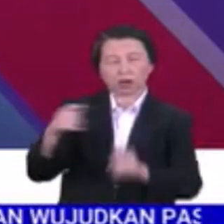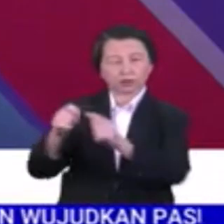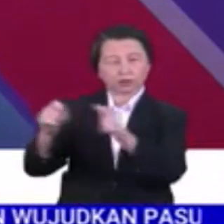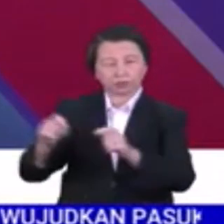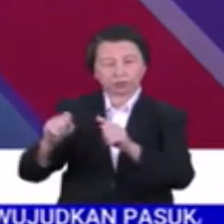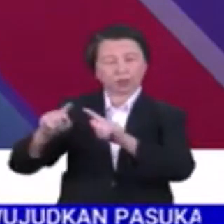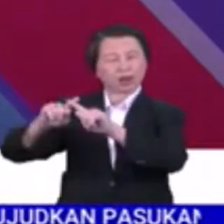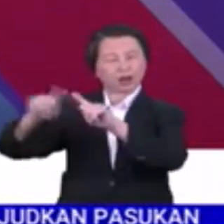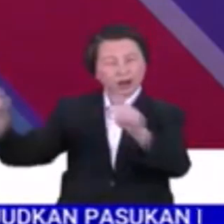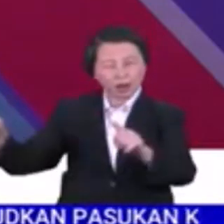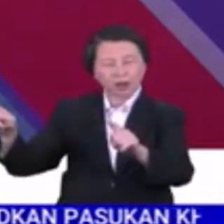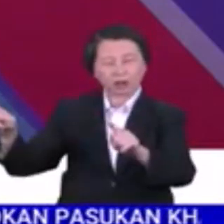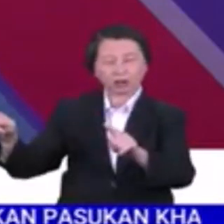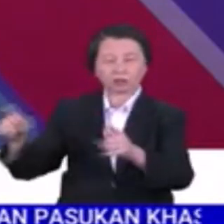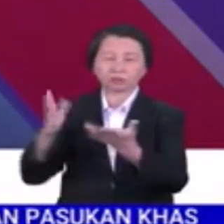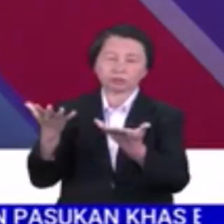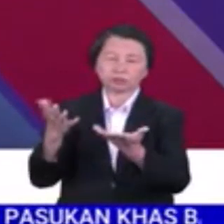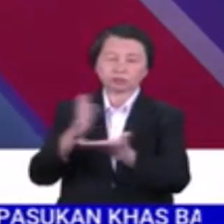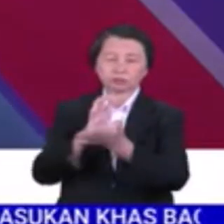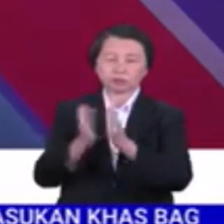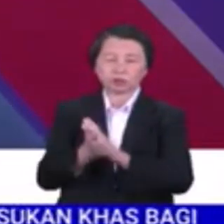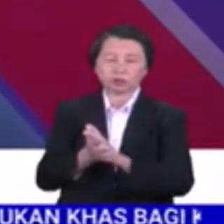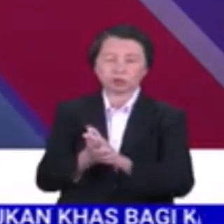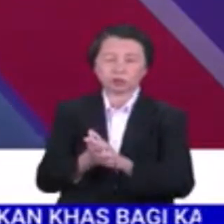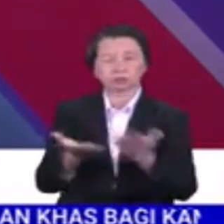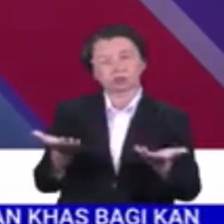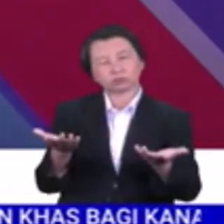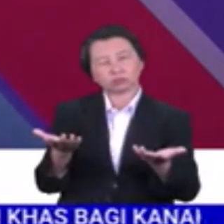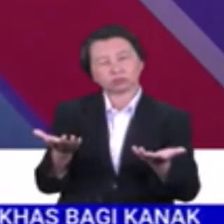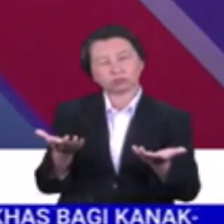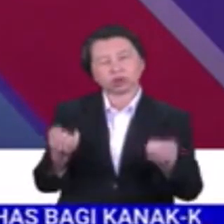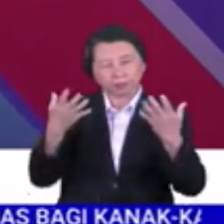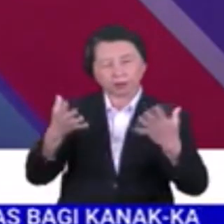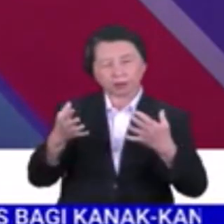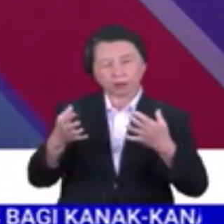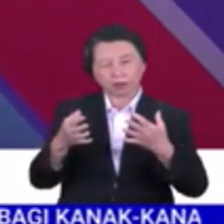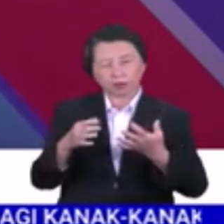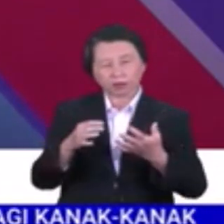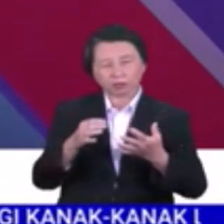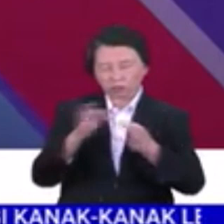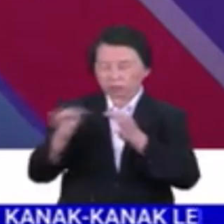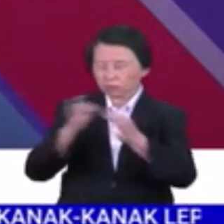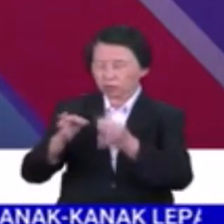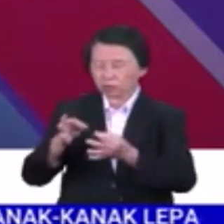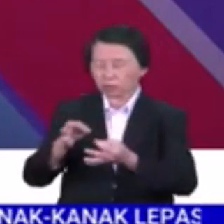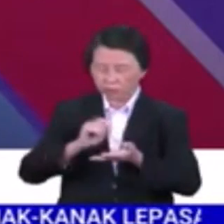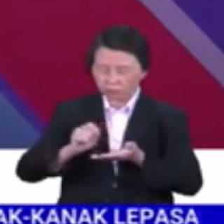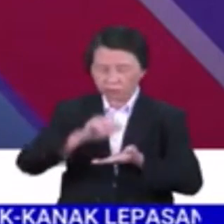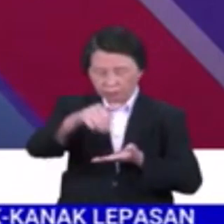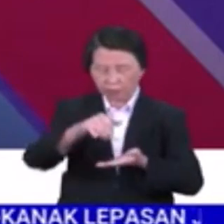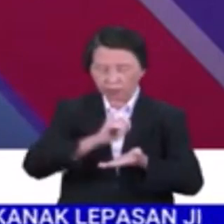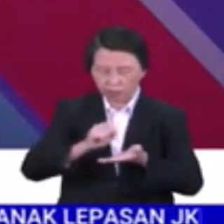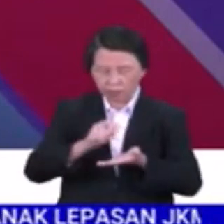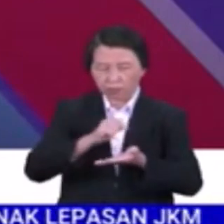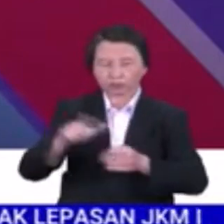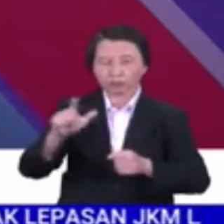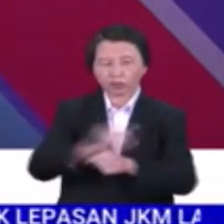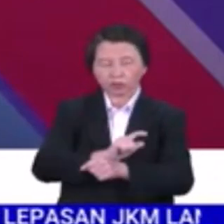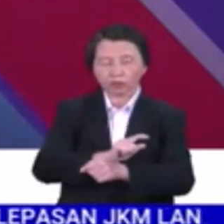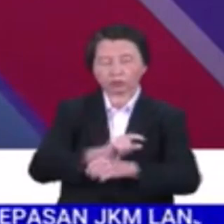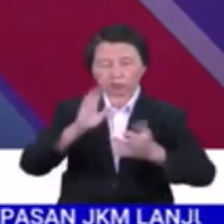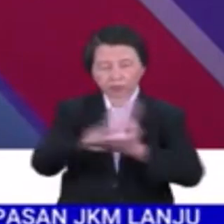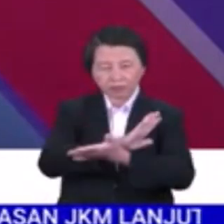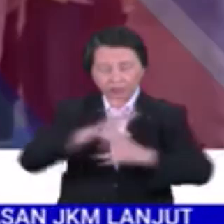lokasi yang berbeda aja di banyak keterangan yang kita perlu ambil Eh untuk mengungkapkan kasih